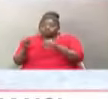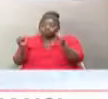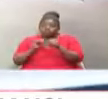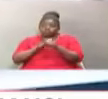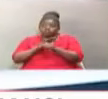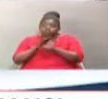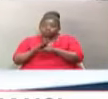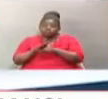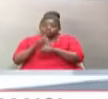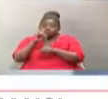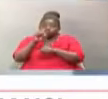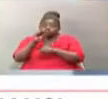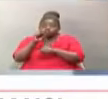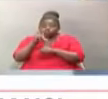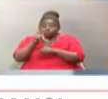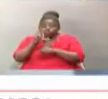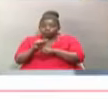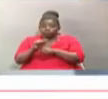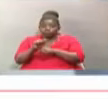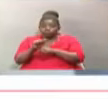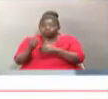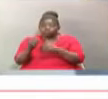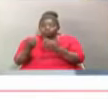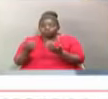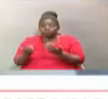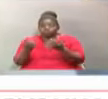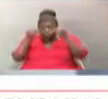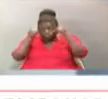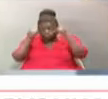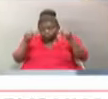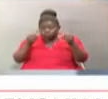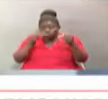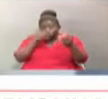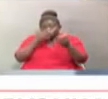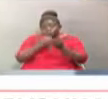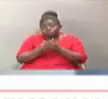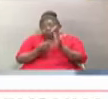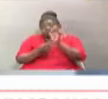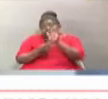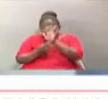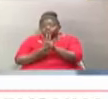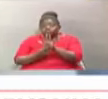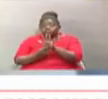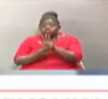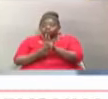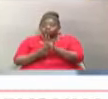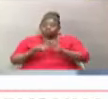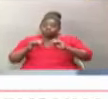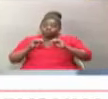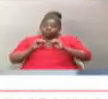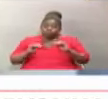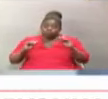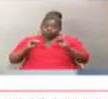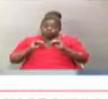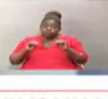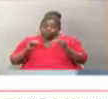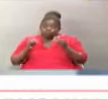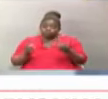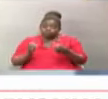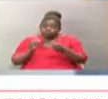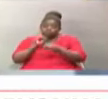ne COVID-19. Ngu president wa itabeliki okurora aho. Omukwegesa